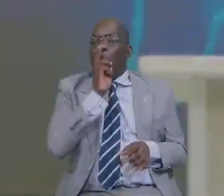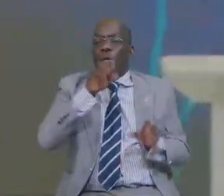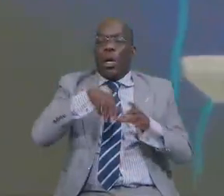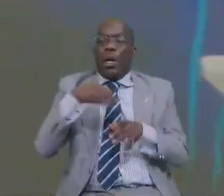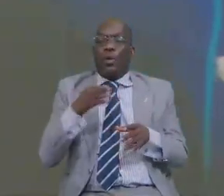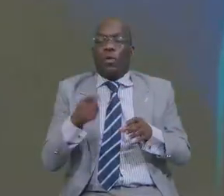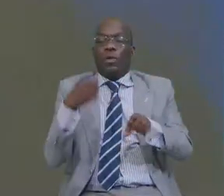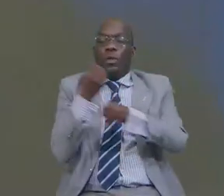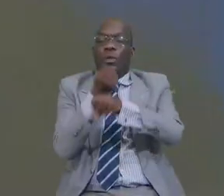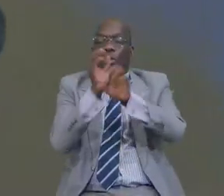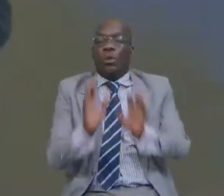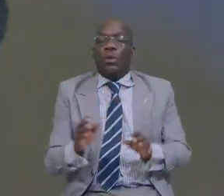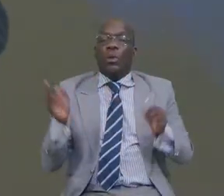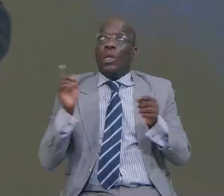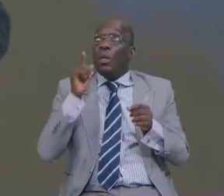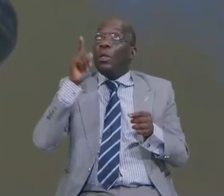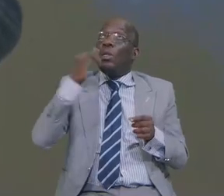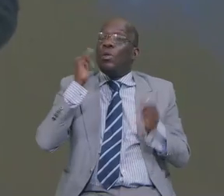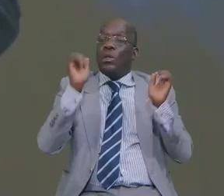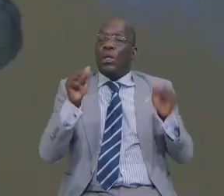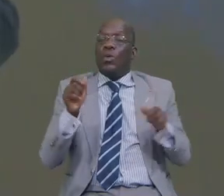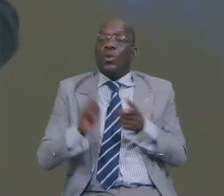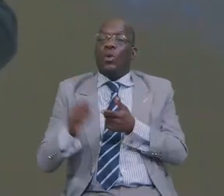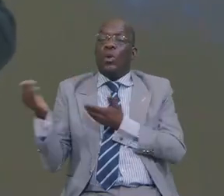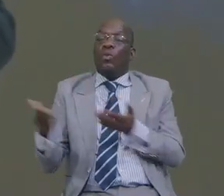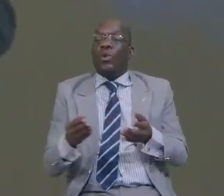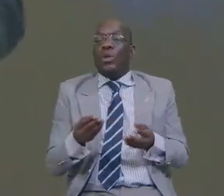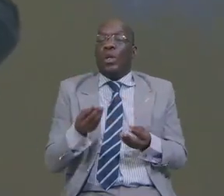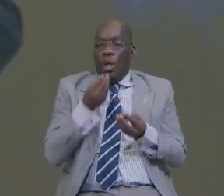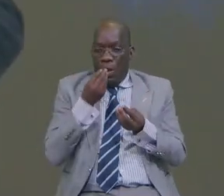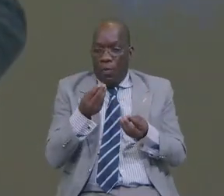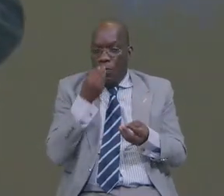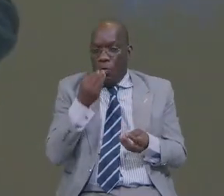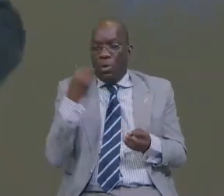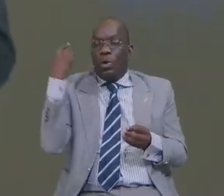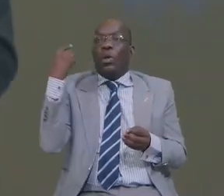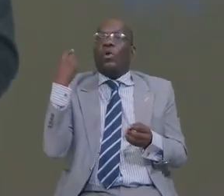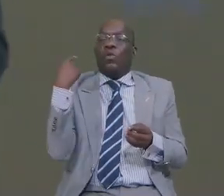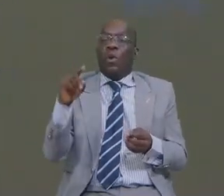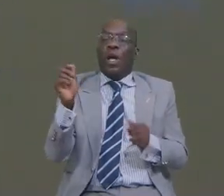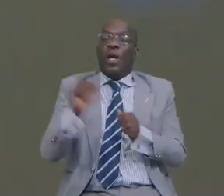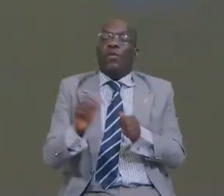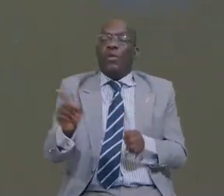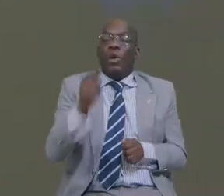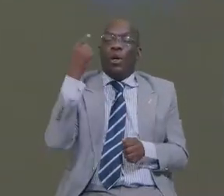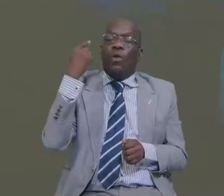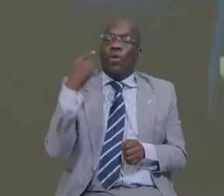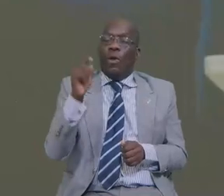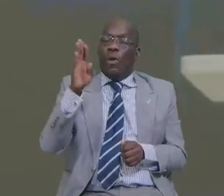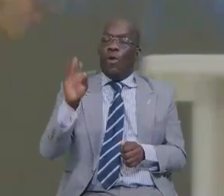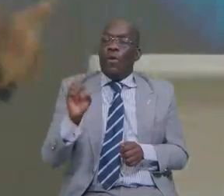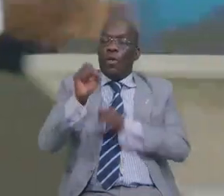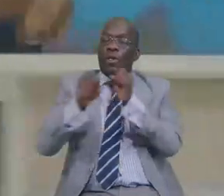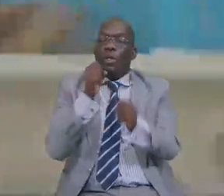peut nous donner la manne pour chacun, à tout moment, pendant 40 ans.